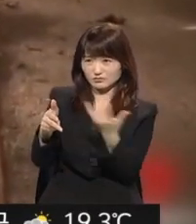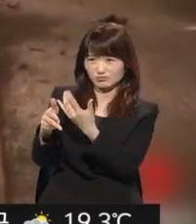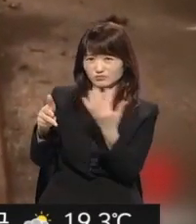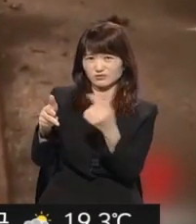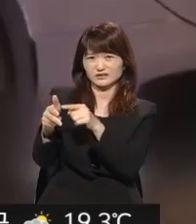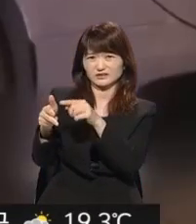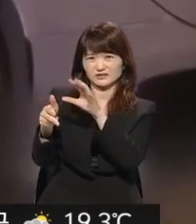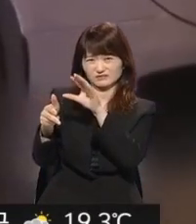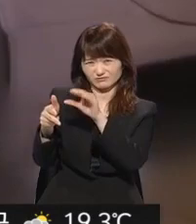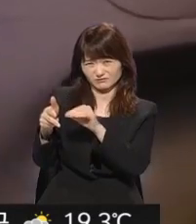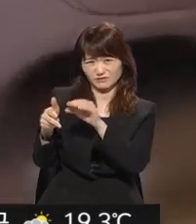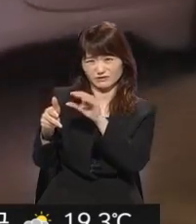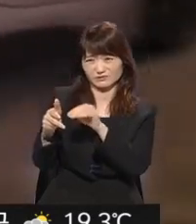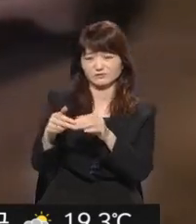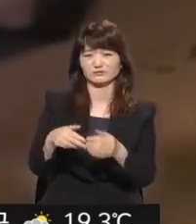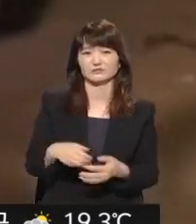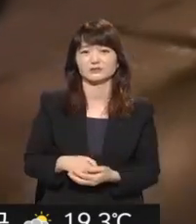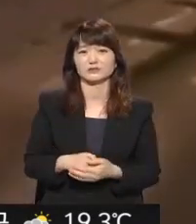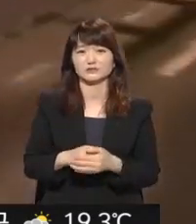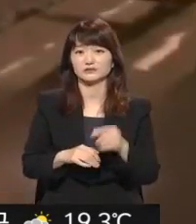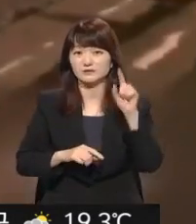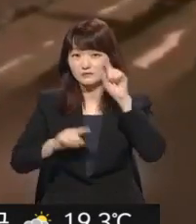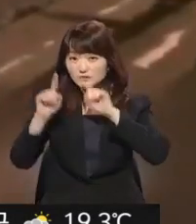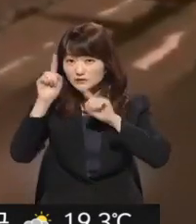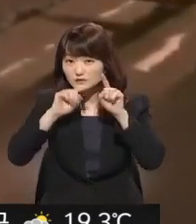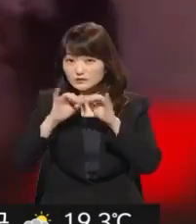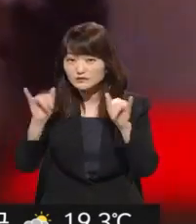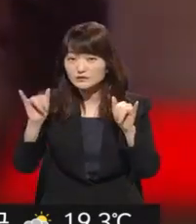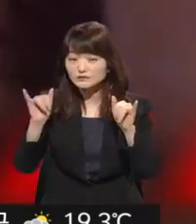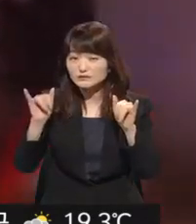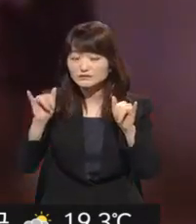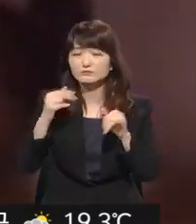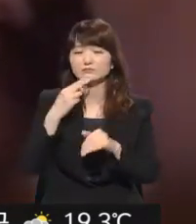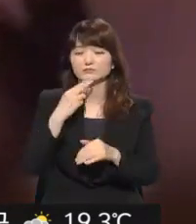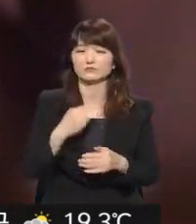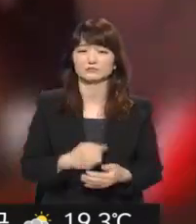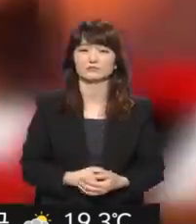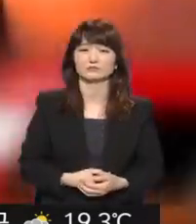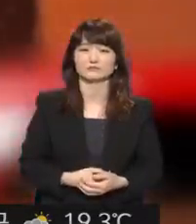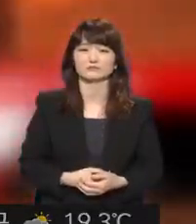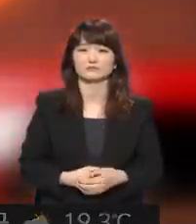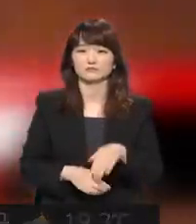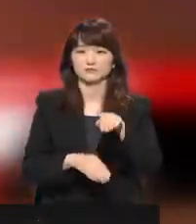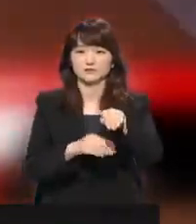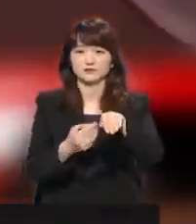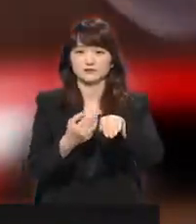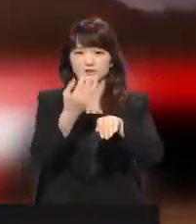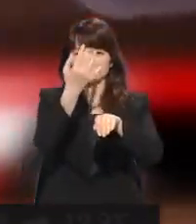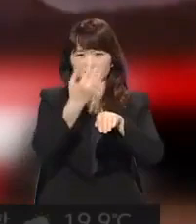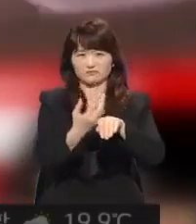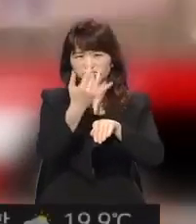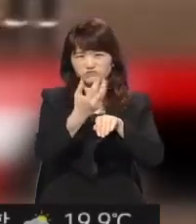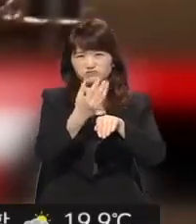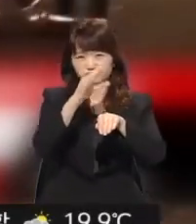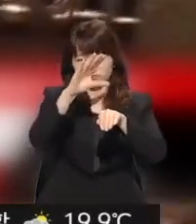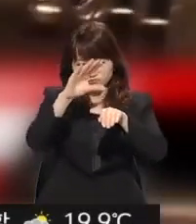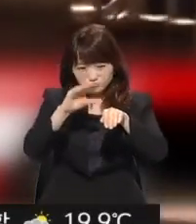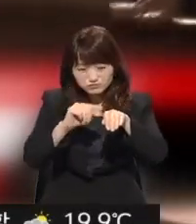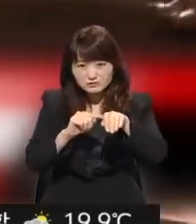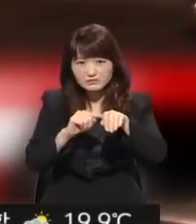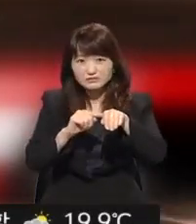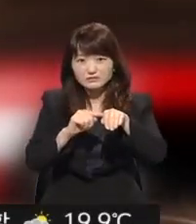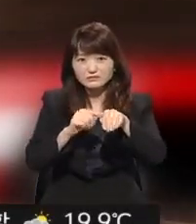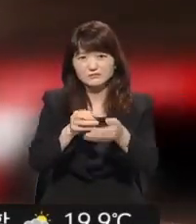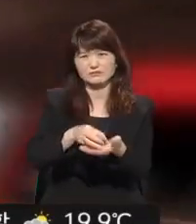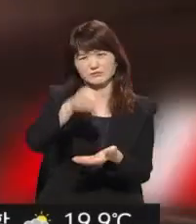녹아내기까지 했습니다 다시 사람은 다행히 화재로 다친 사람은 없었습니다 하지만 완전히 녹아내려 버린 저 차가 하필이면